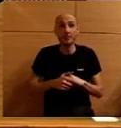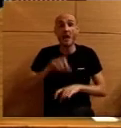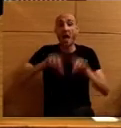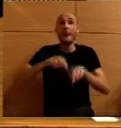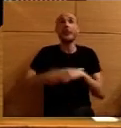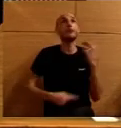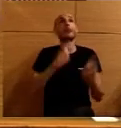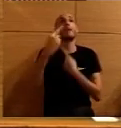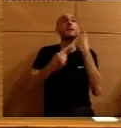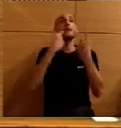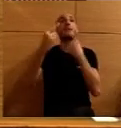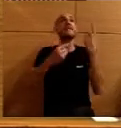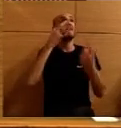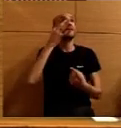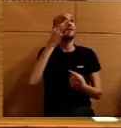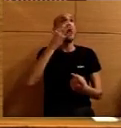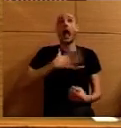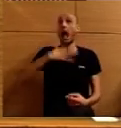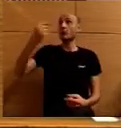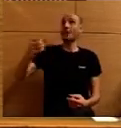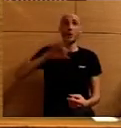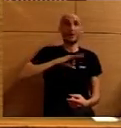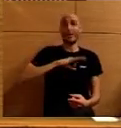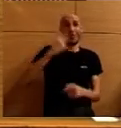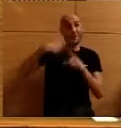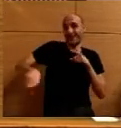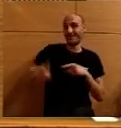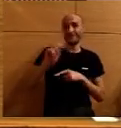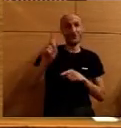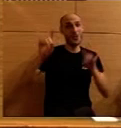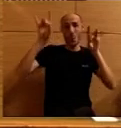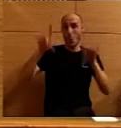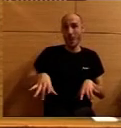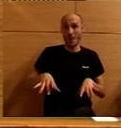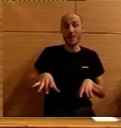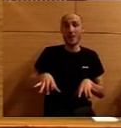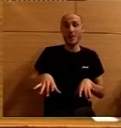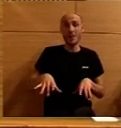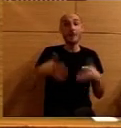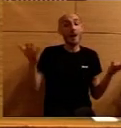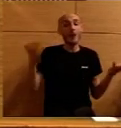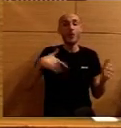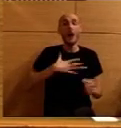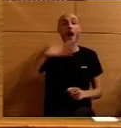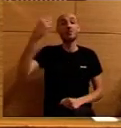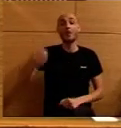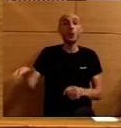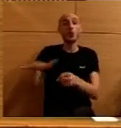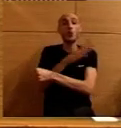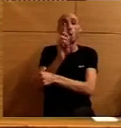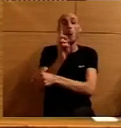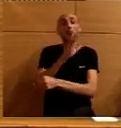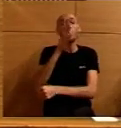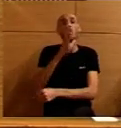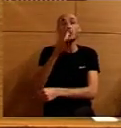així coses, però claro, els ajuntaments no som diferents a la Diputació, però no ho cobrim, entre altres coses, perquè a veure a qui se li escapa